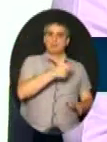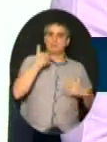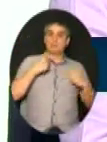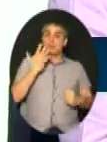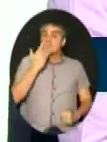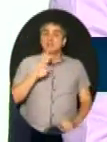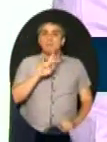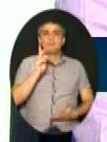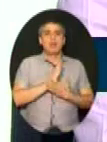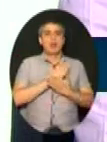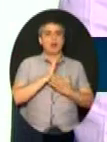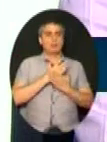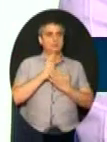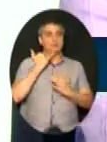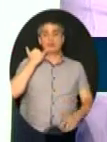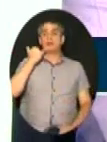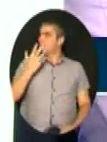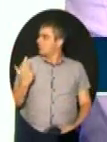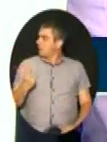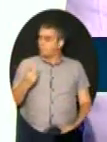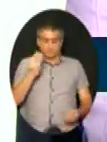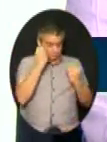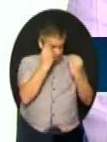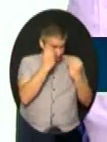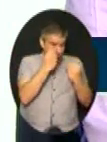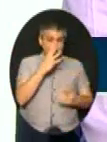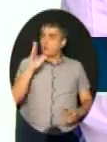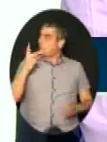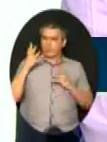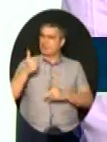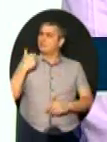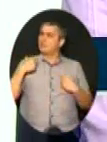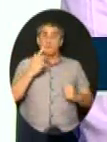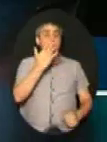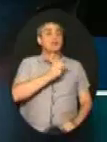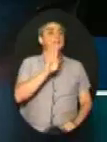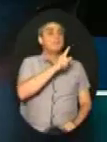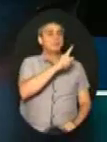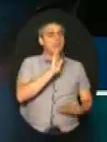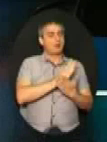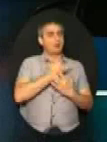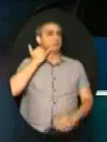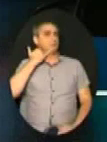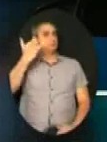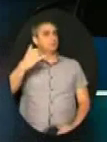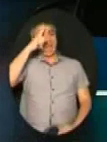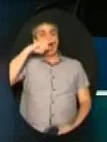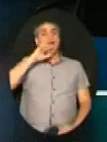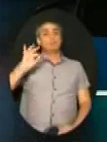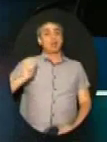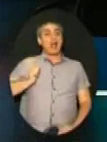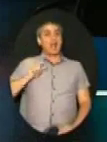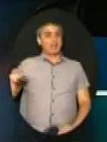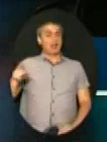ברגע שנתניהו החליט להרים טלפון... הוא תקף את שר הביטחון. ברגע שנתניהו החליט להרים טלפון לאב